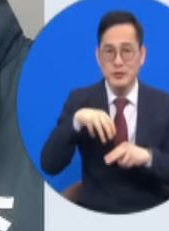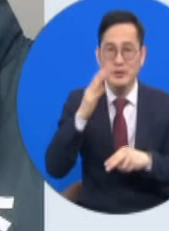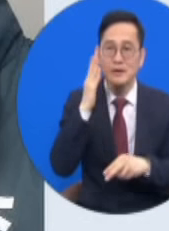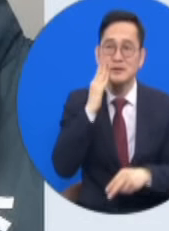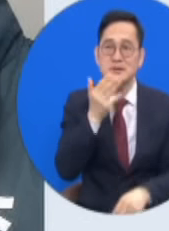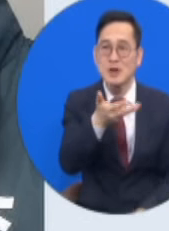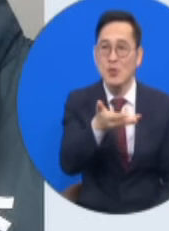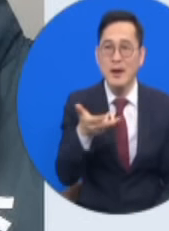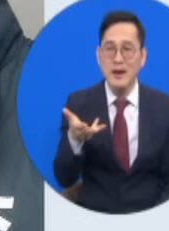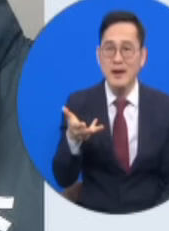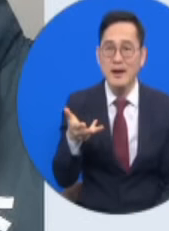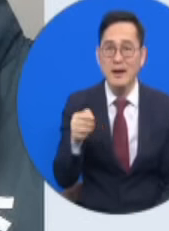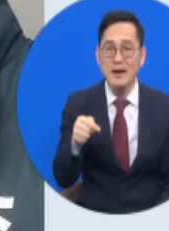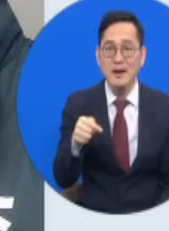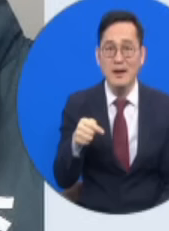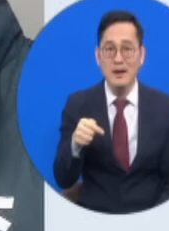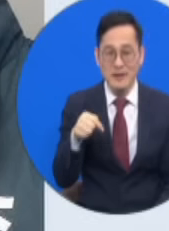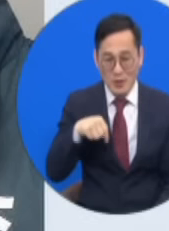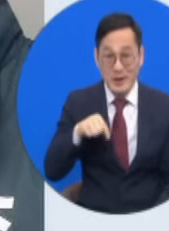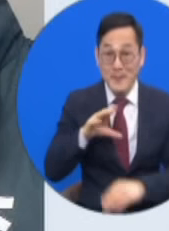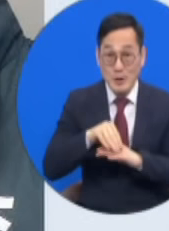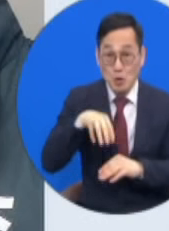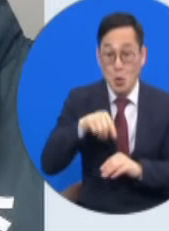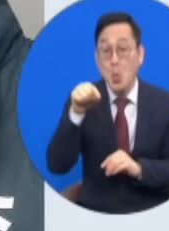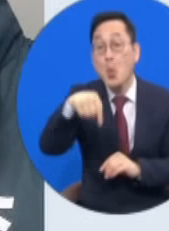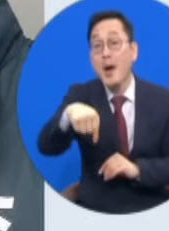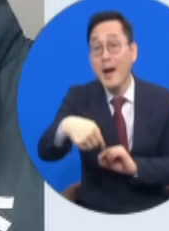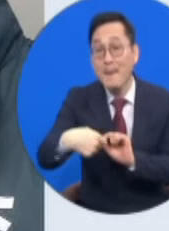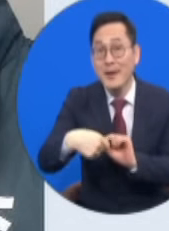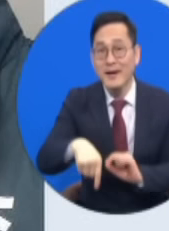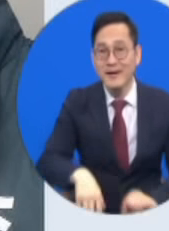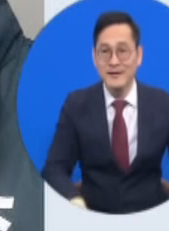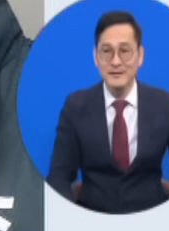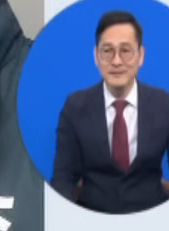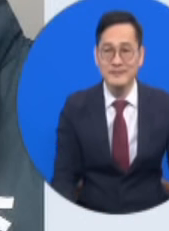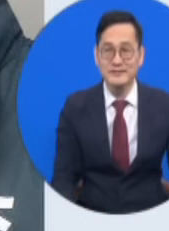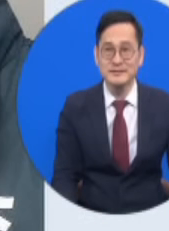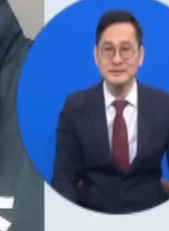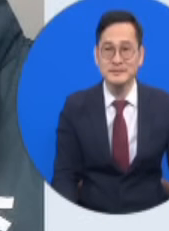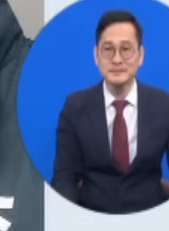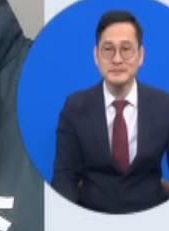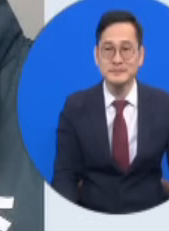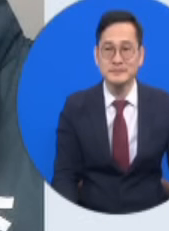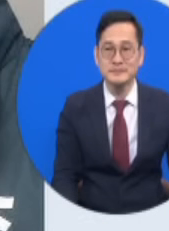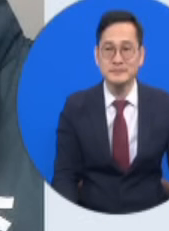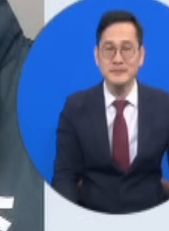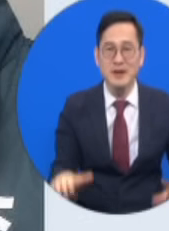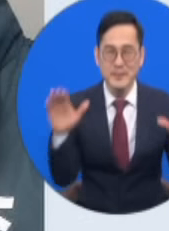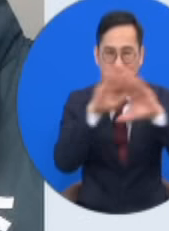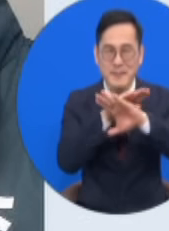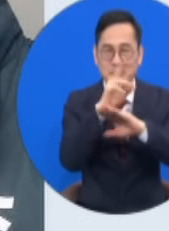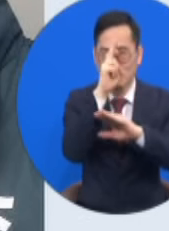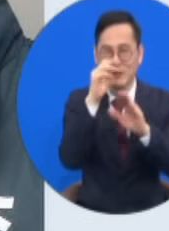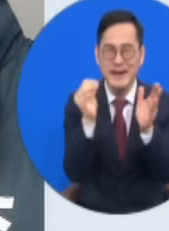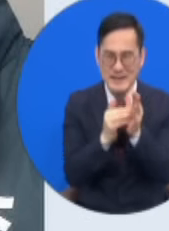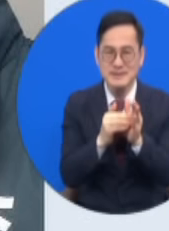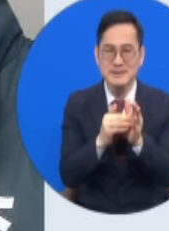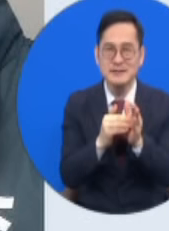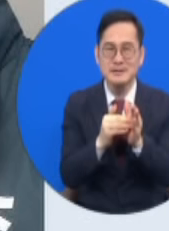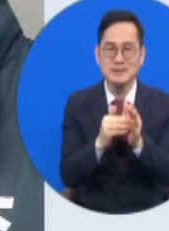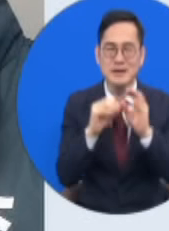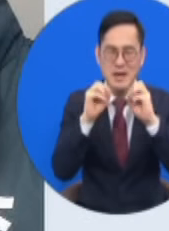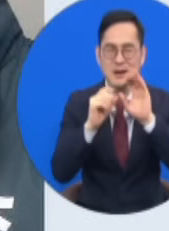청계광장. 아, 저희 채널A 오픈스튜디오 바로 앞으로 오는군요. 이곳에서 오늘 마지막 자정까지 하죠. 양당이